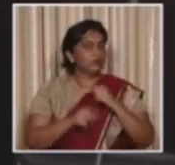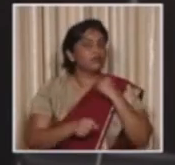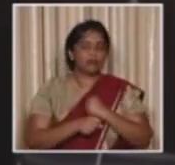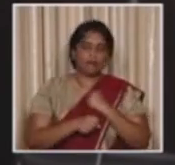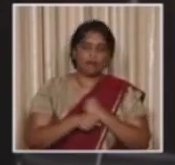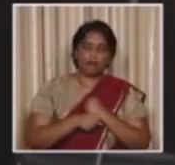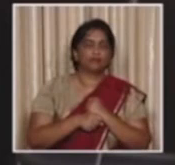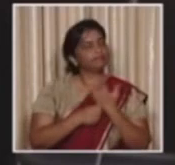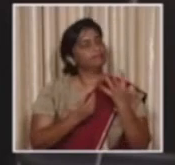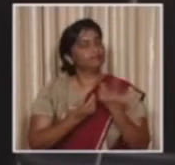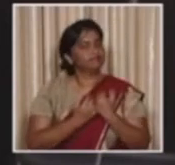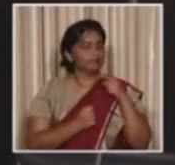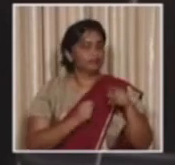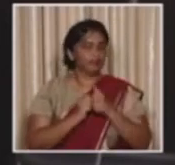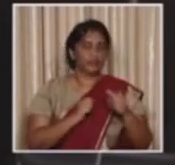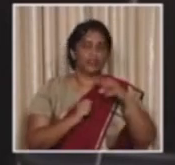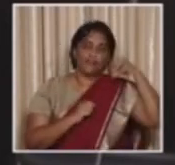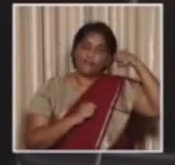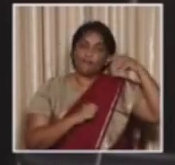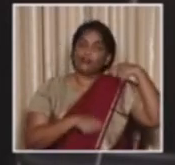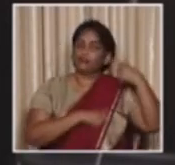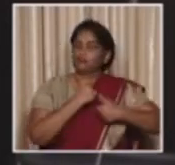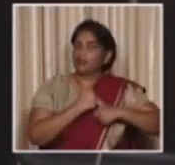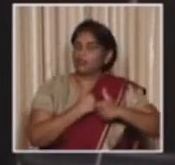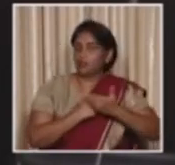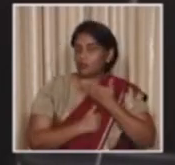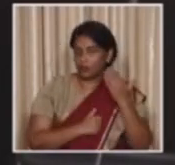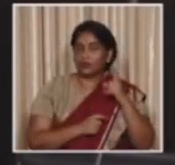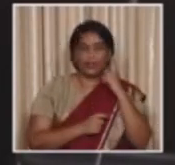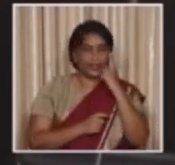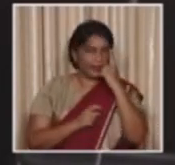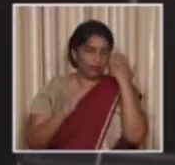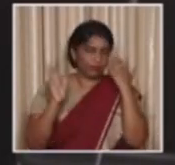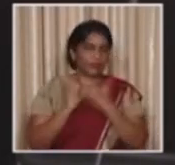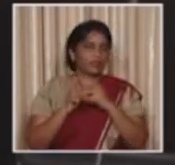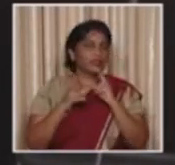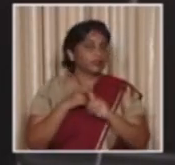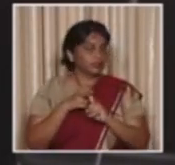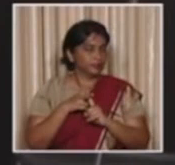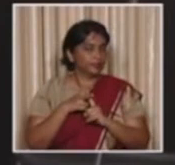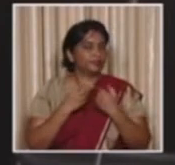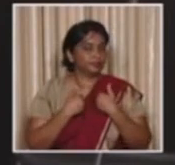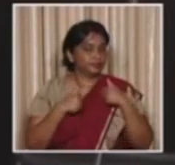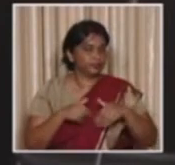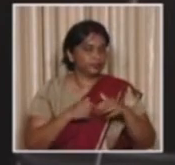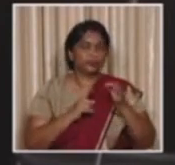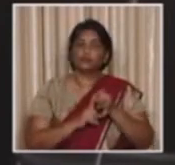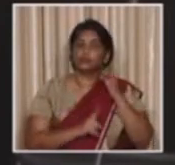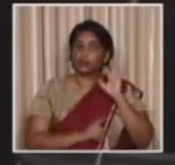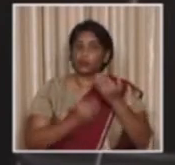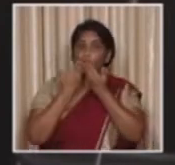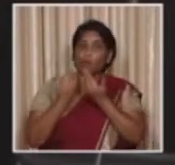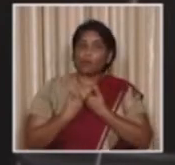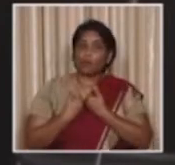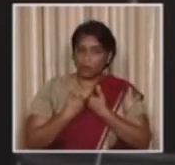හෝ ලබාගෙන ඒක අපිට විදුලි ජනනය කරන්න පුළුවන්ද කියන එක. ඒක එක පැත්තක්. දෙවැනි කාරණාව තමයි අපි මේ වෙන විට ජනාධිපතිතුමාගේ උපදෙස්